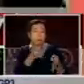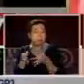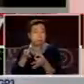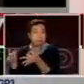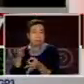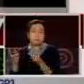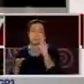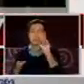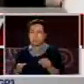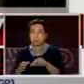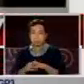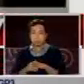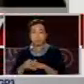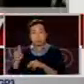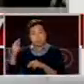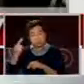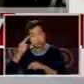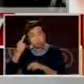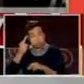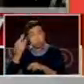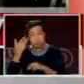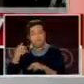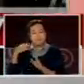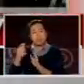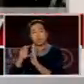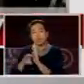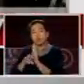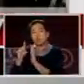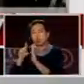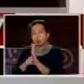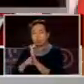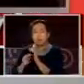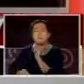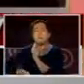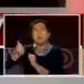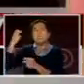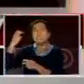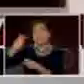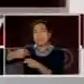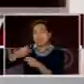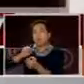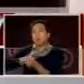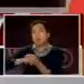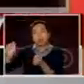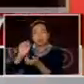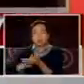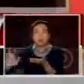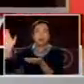nga meron tayong constitutional law, which is said to be the most difficult subject to pass in the entire College of